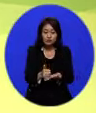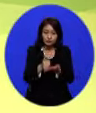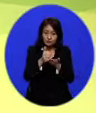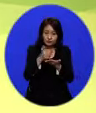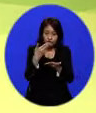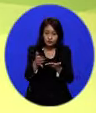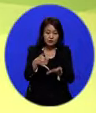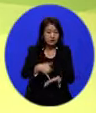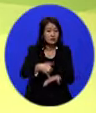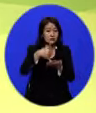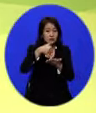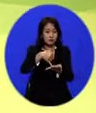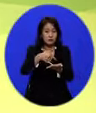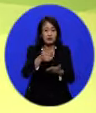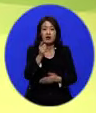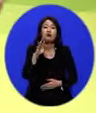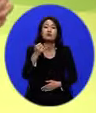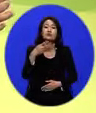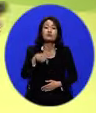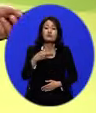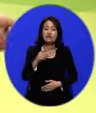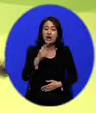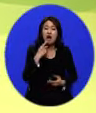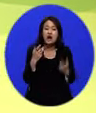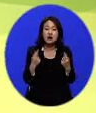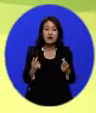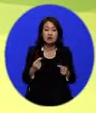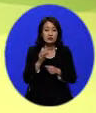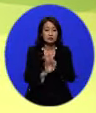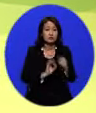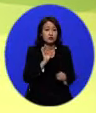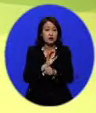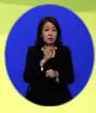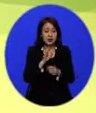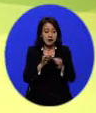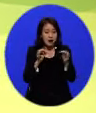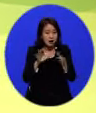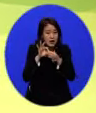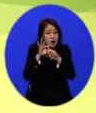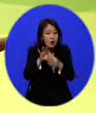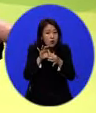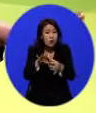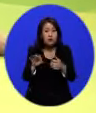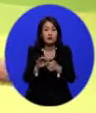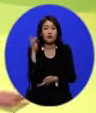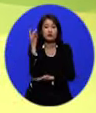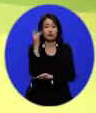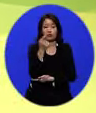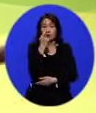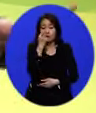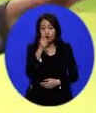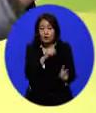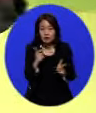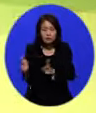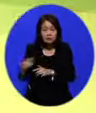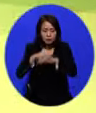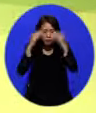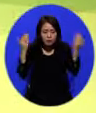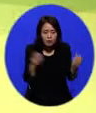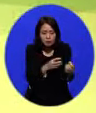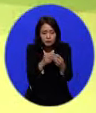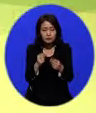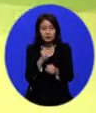존중하고 인격적으로 예, 하부르타식 대화법. 이러고 10년만 하면요. 아이들은 기초 학습 체력과 기초 인성 체력 모든